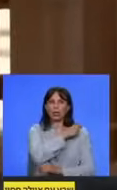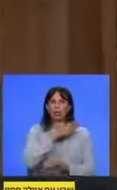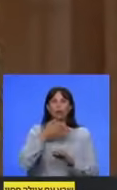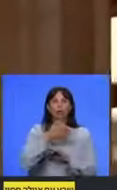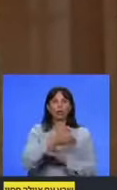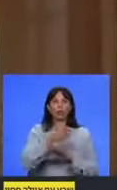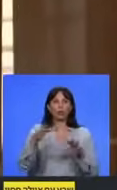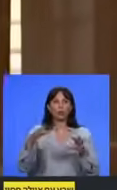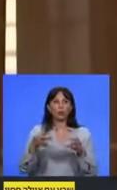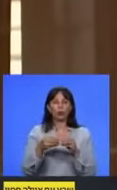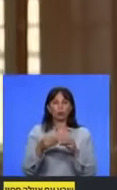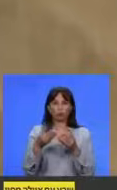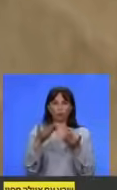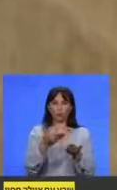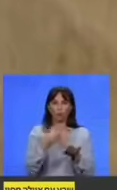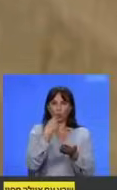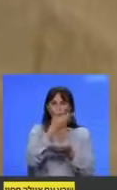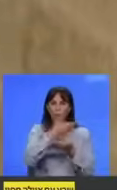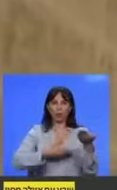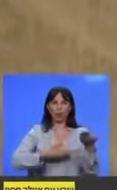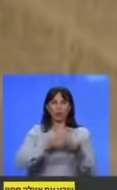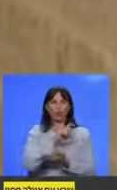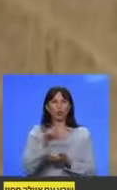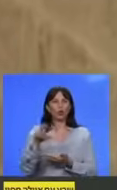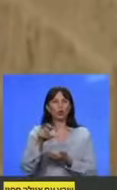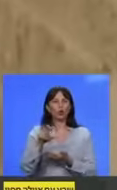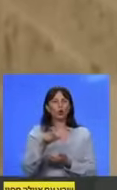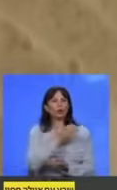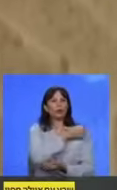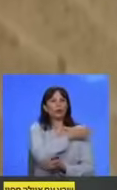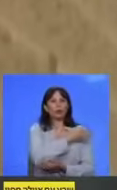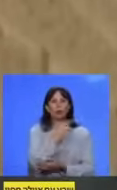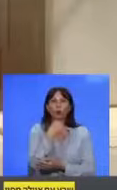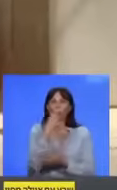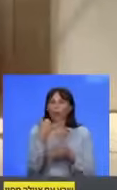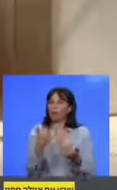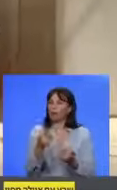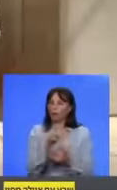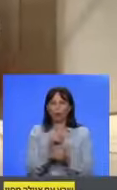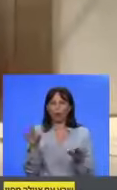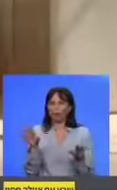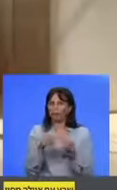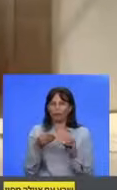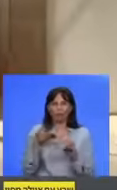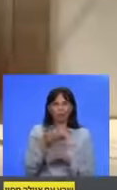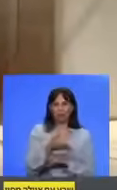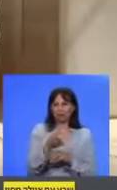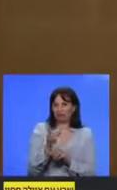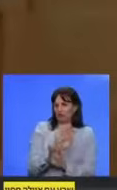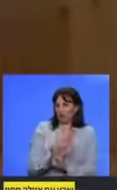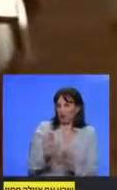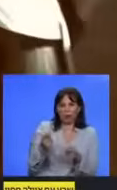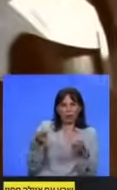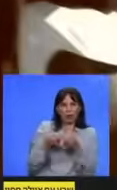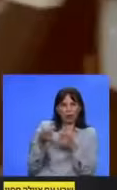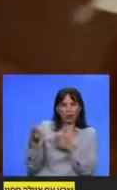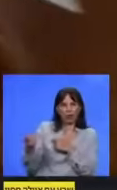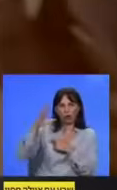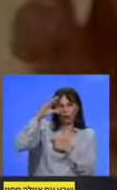יחד, כך כתב האישום. סגן האלוף טוען היום שהם לא נכנסו יחד, שאין לו כל קשר לכניסה של איקס.